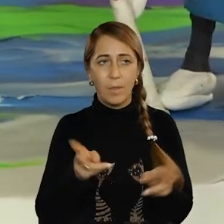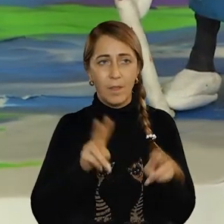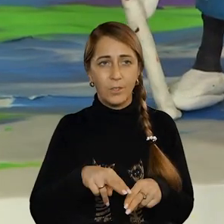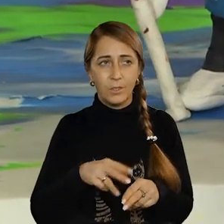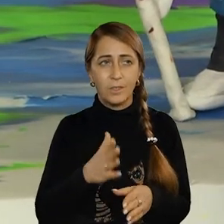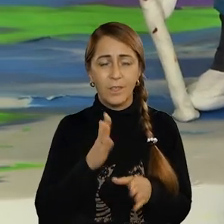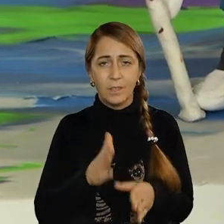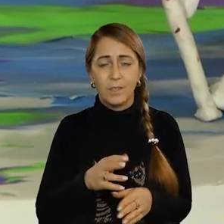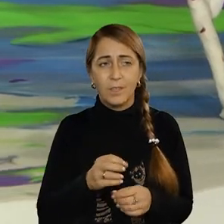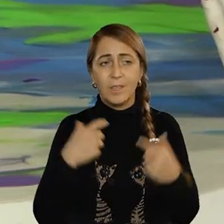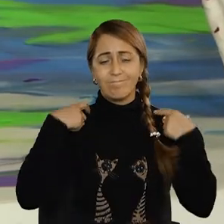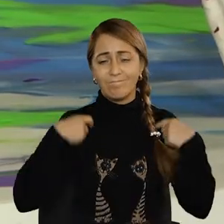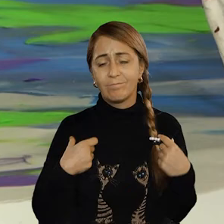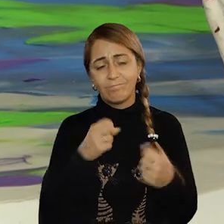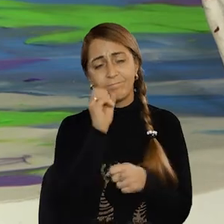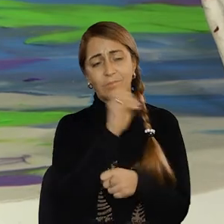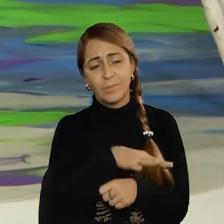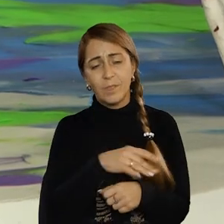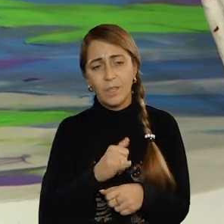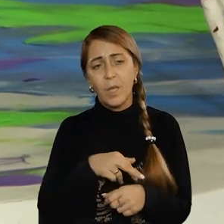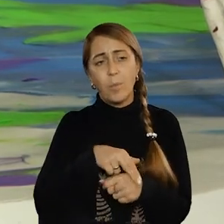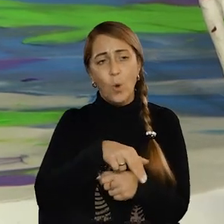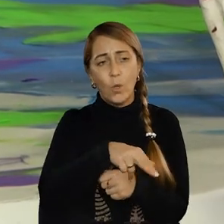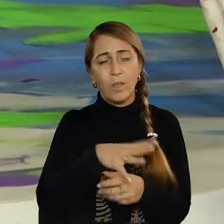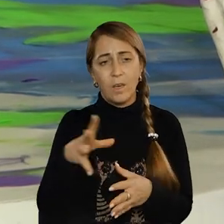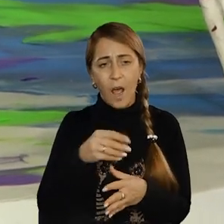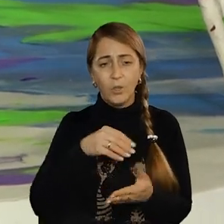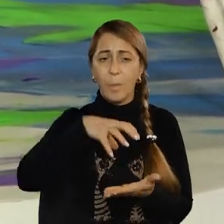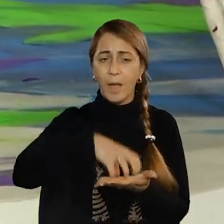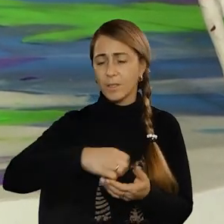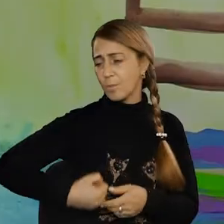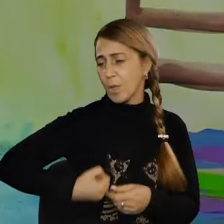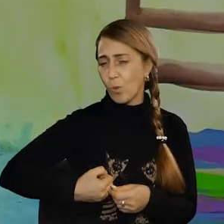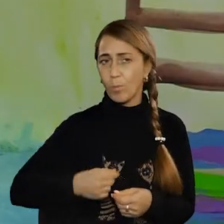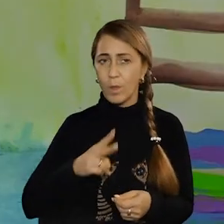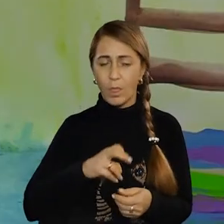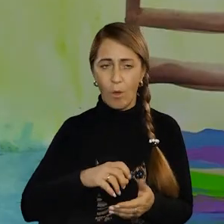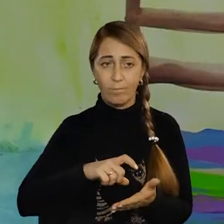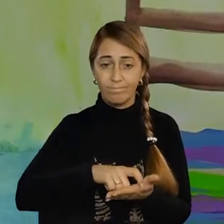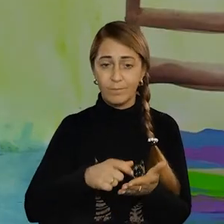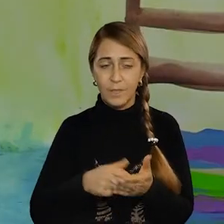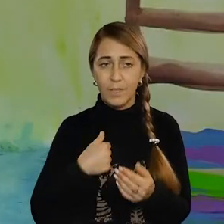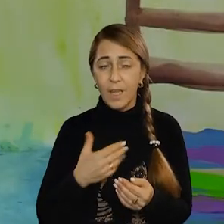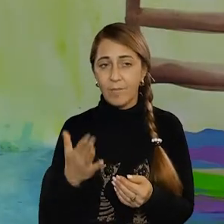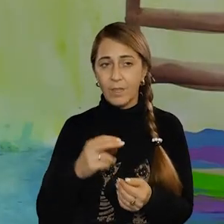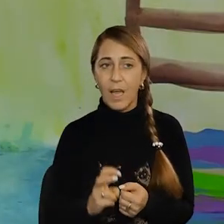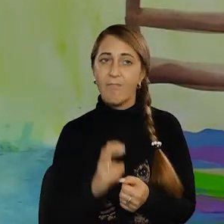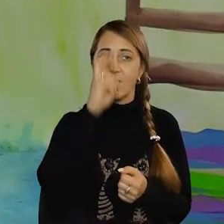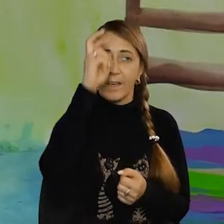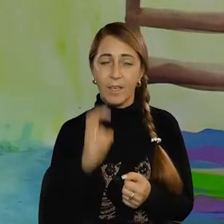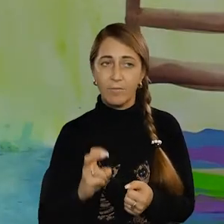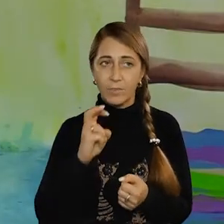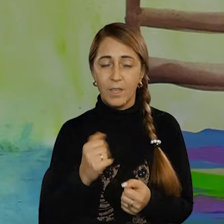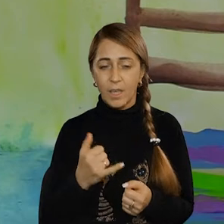залишалося, як закинути свої наплічники на спини та пройти з Кексиком під руку до фойє. Я викликав ліфт, і вже